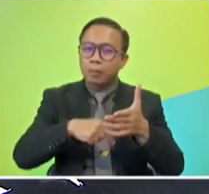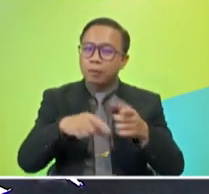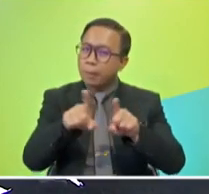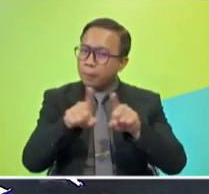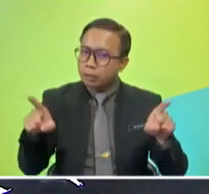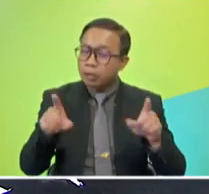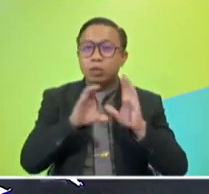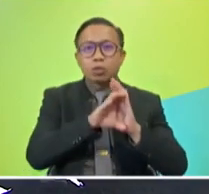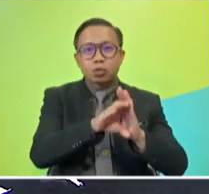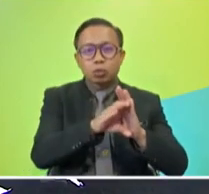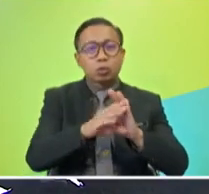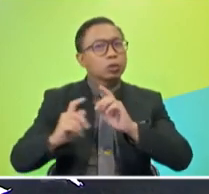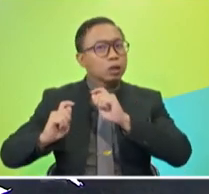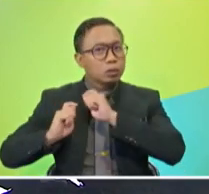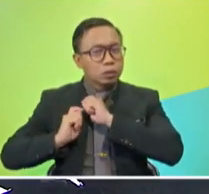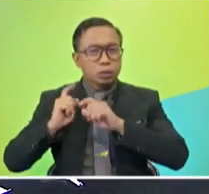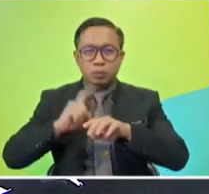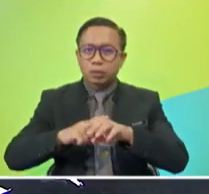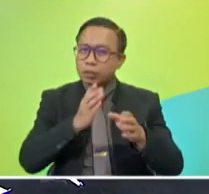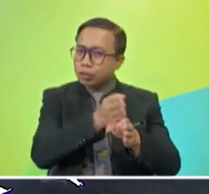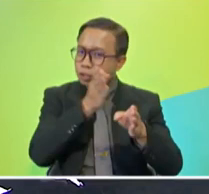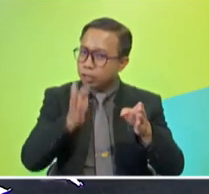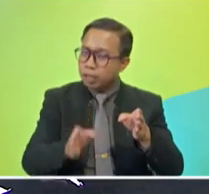contoh bertanggung jawab